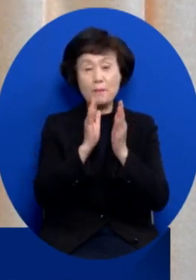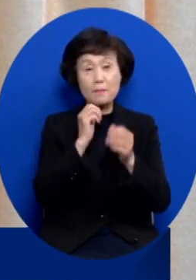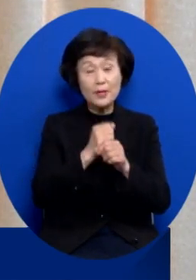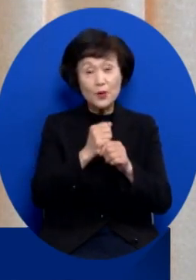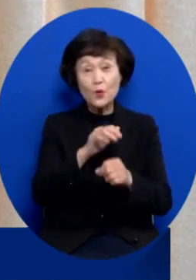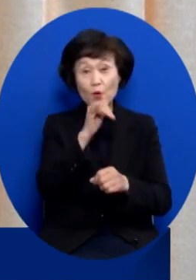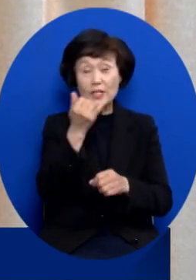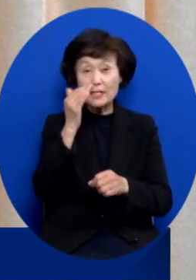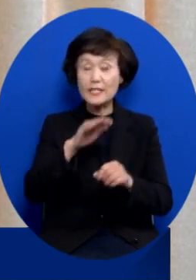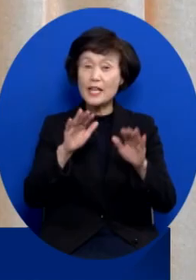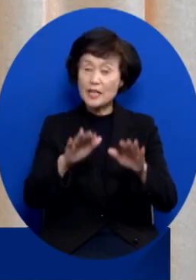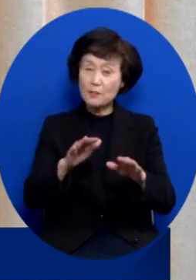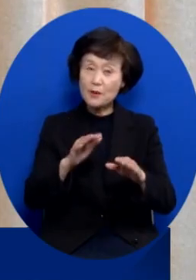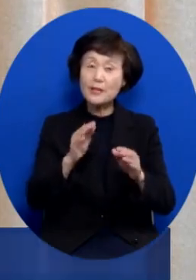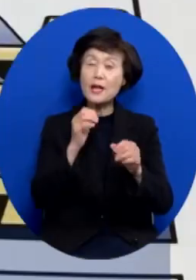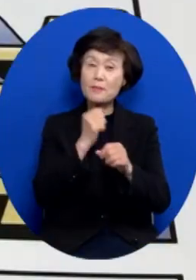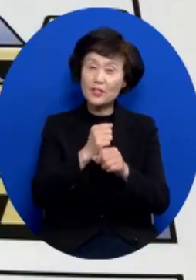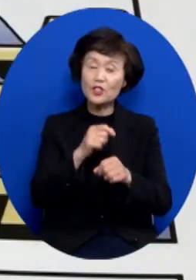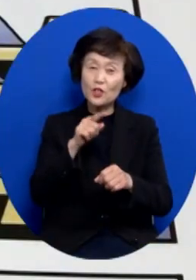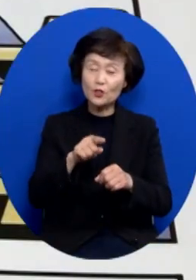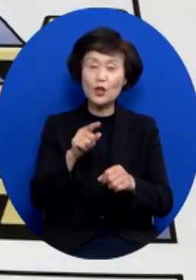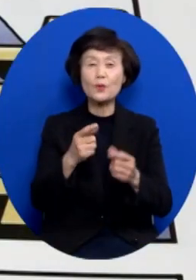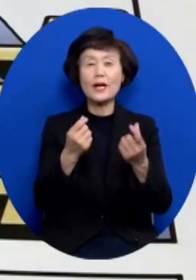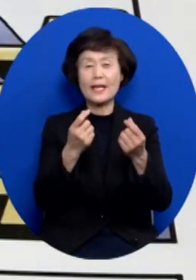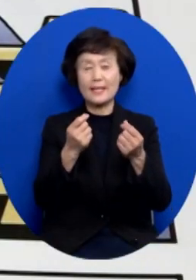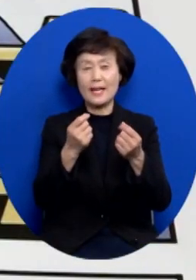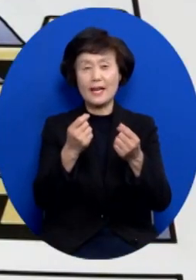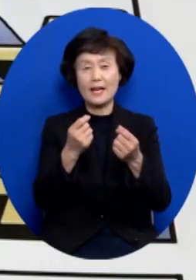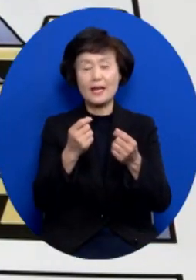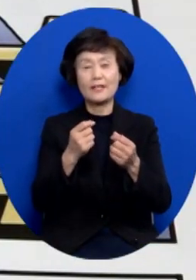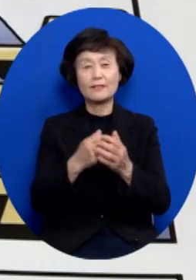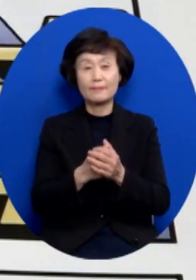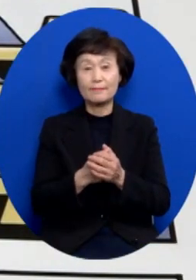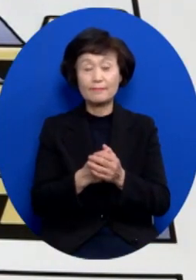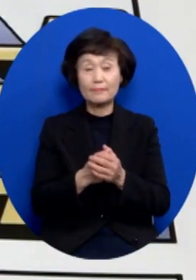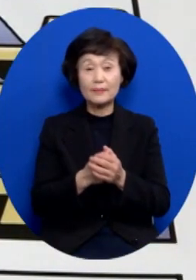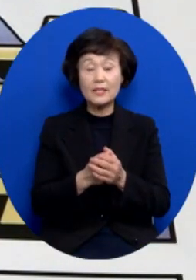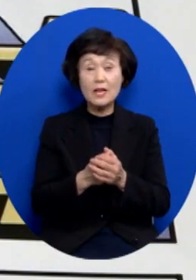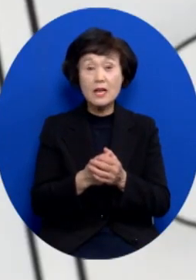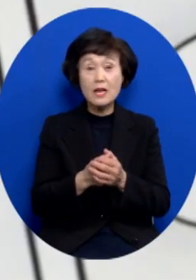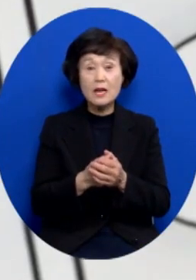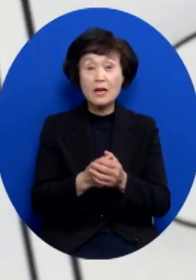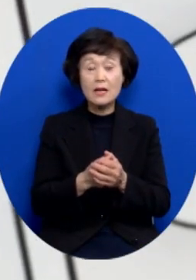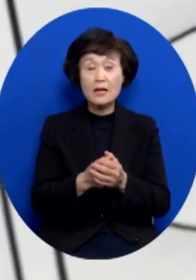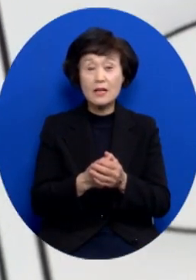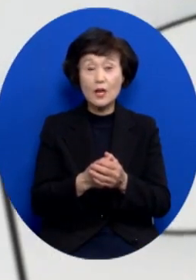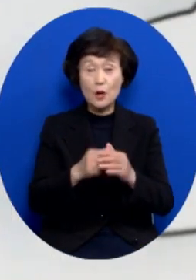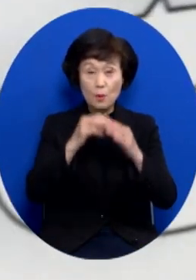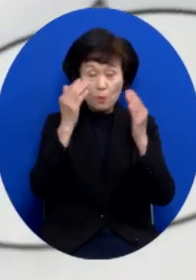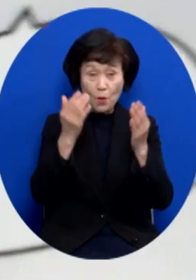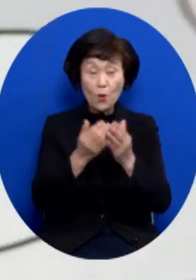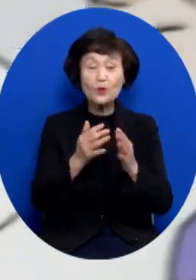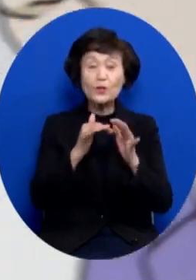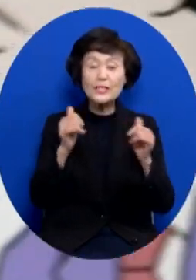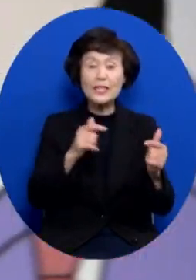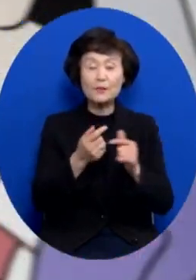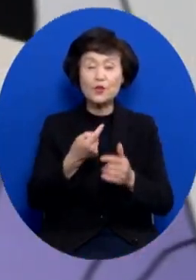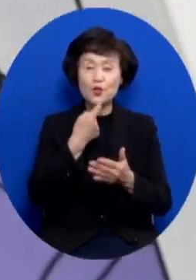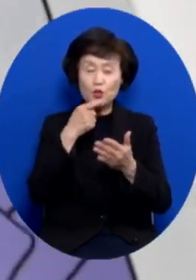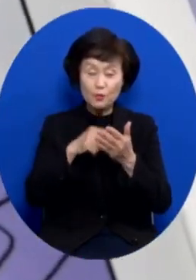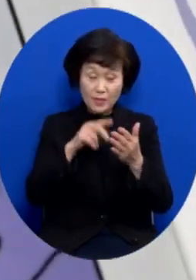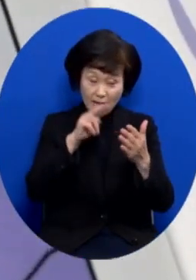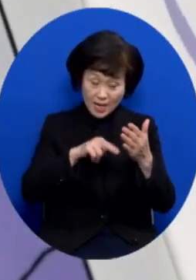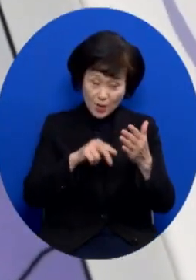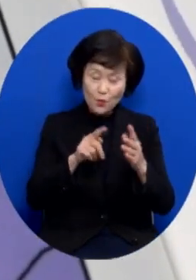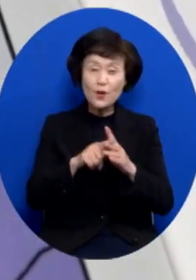중에 하나라고 보시면 됩니다. 예수 생명을 강조하는 개혁주의 생명신학. 모든 세대가 쉽게 알 수 있도록